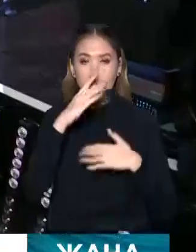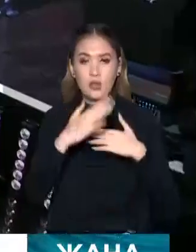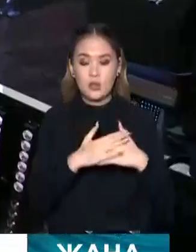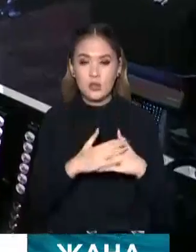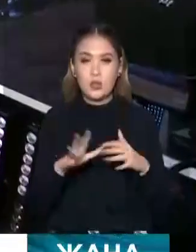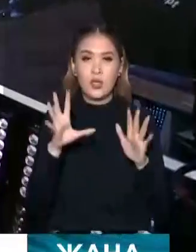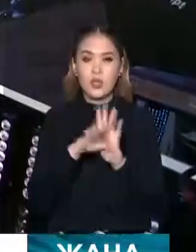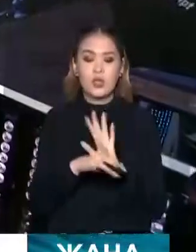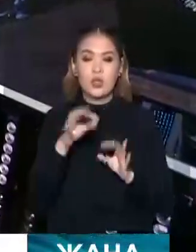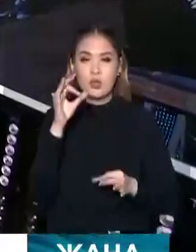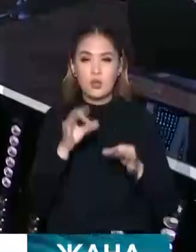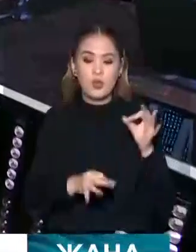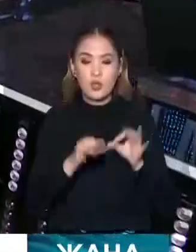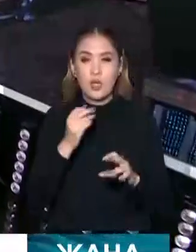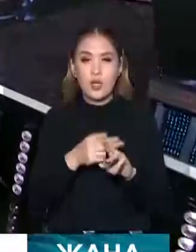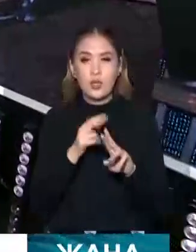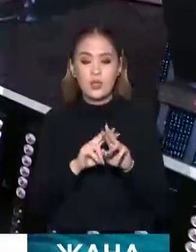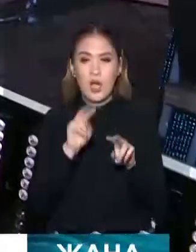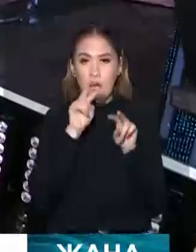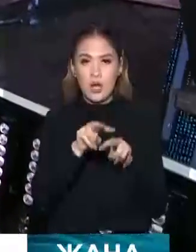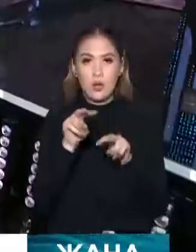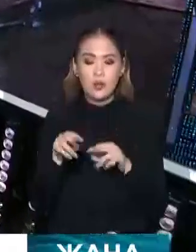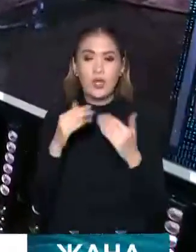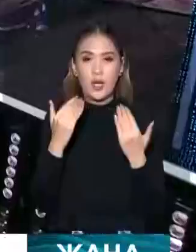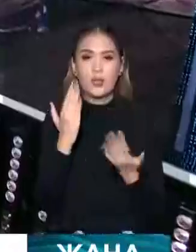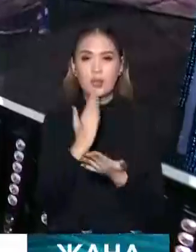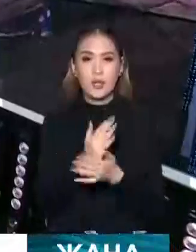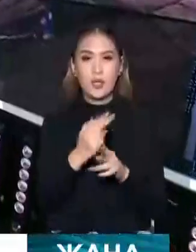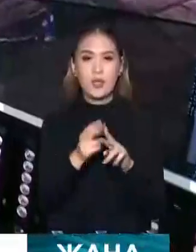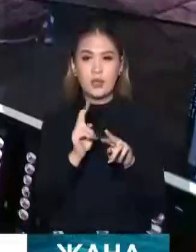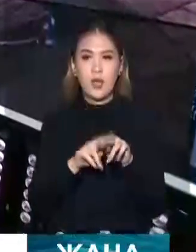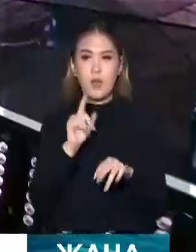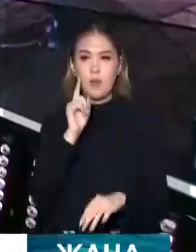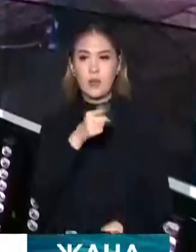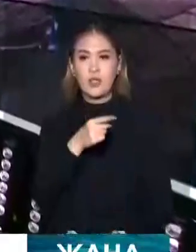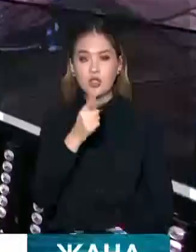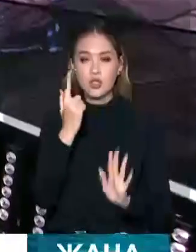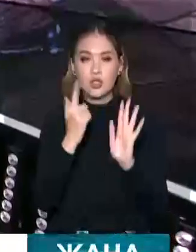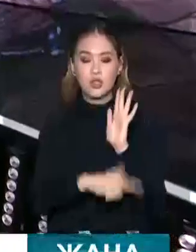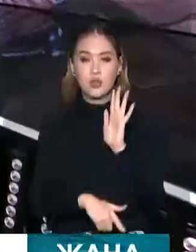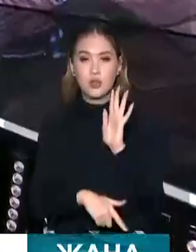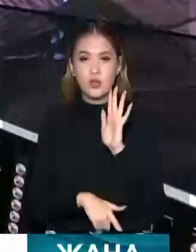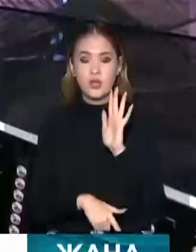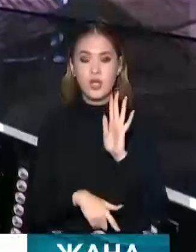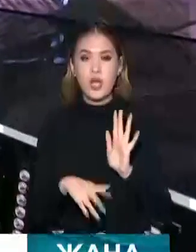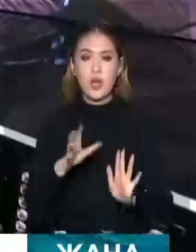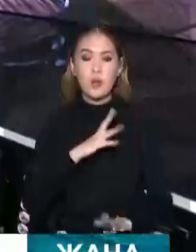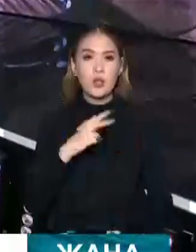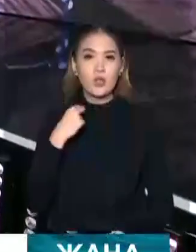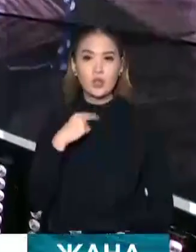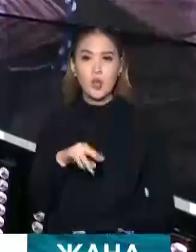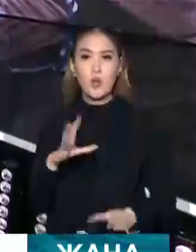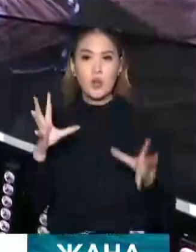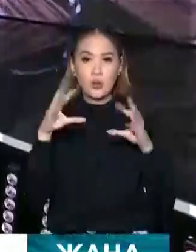істерді соттар қарады, немесе соттардың қарауында қазір жатыр. Соның 1070-те қылмыстық істер